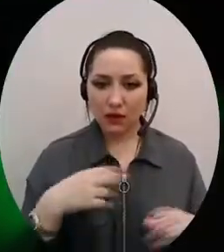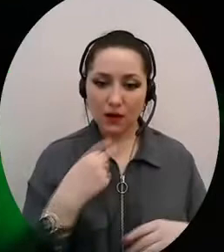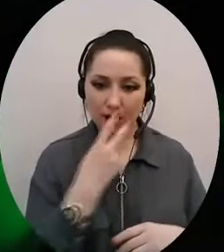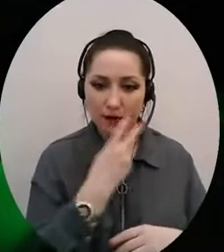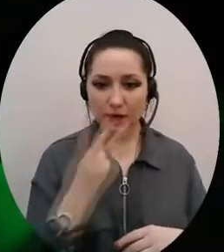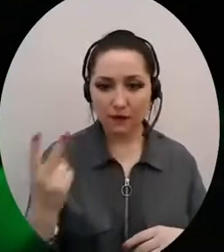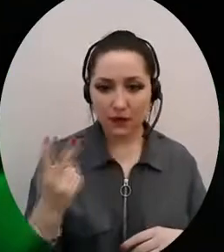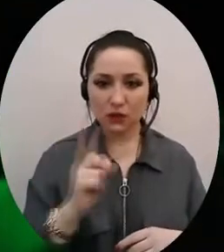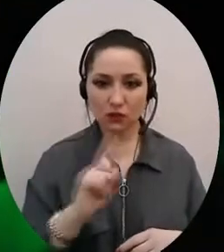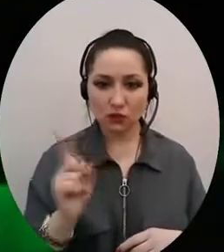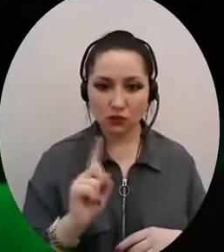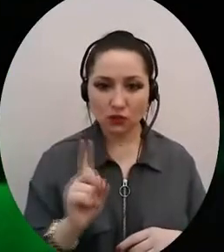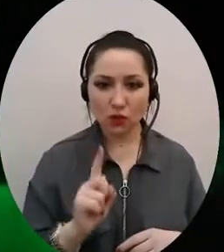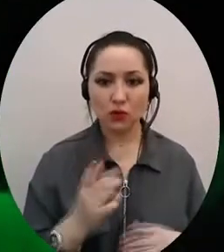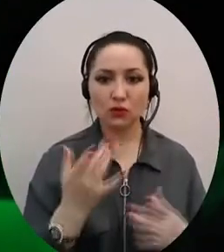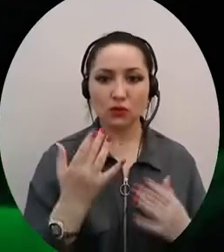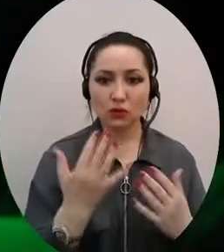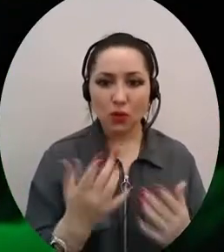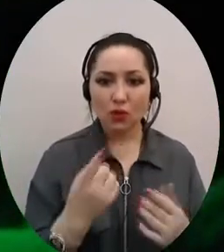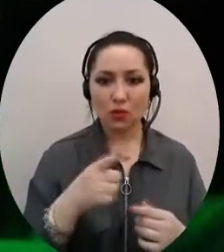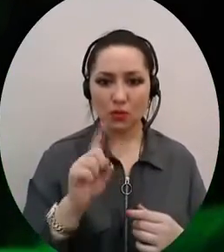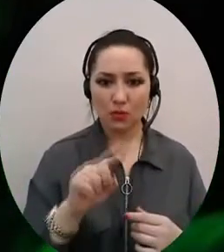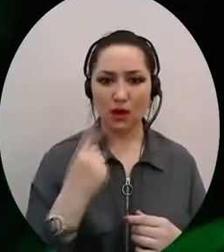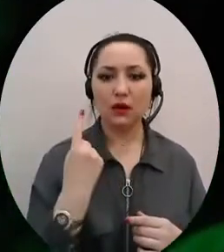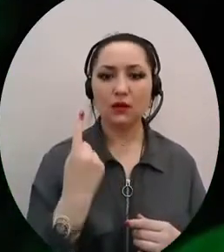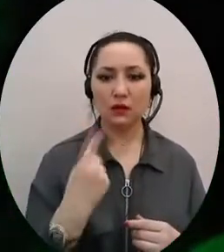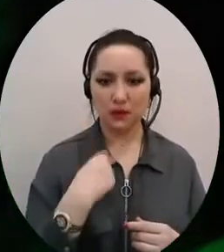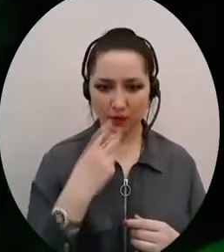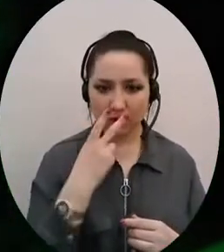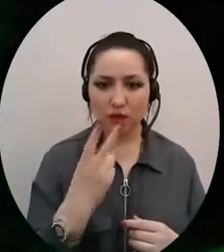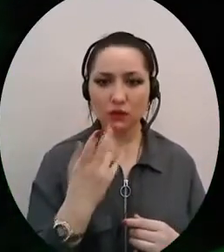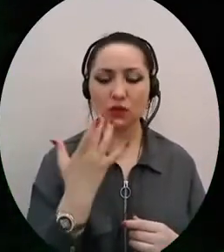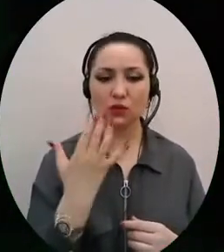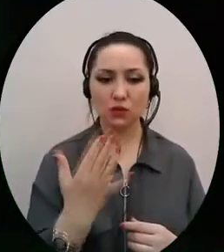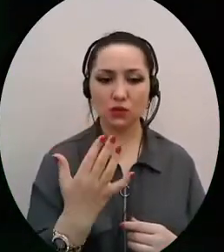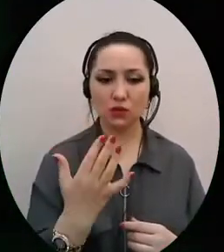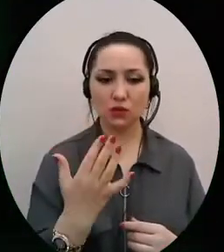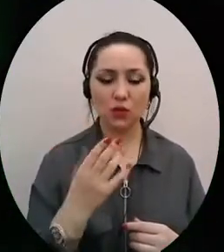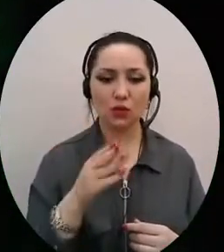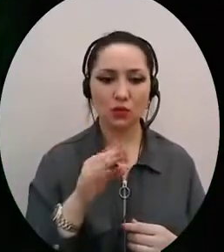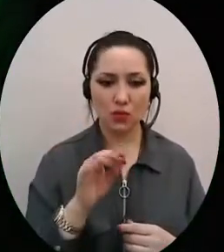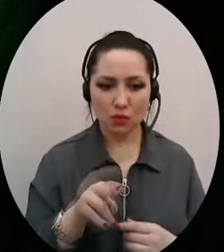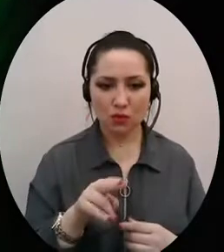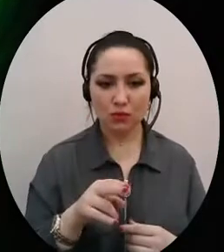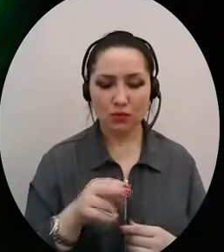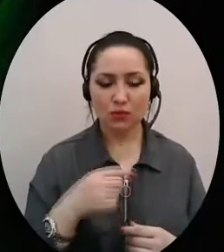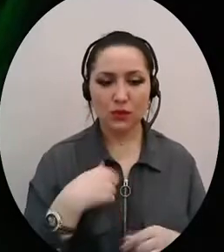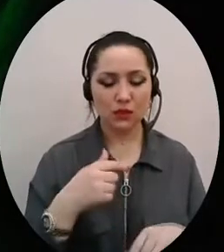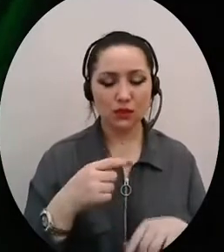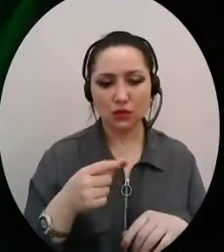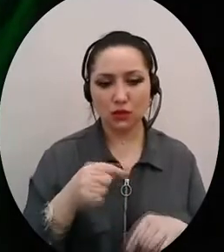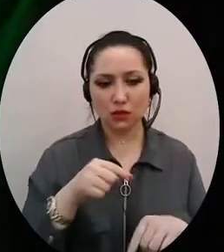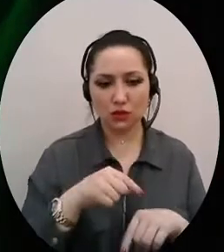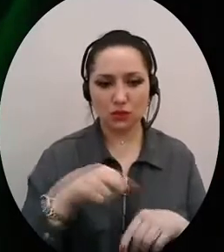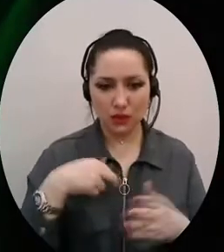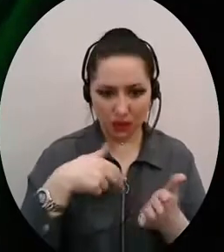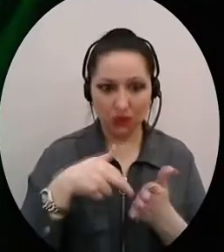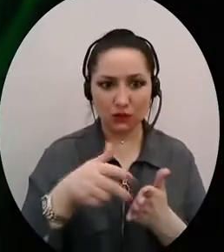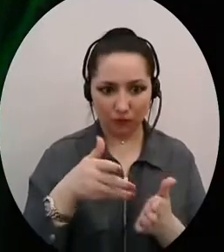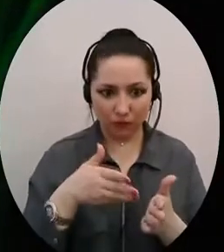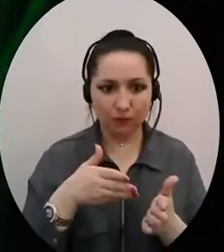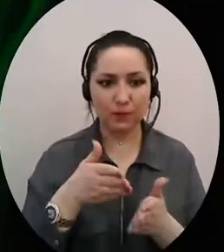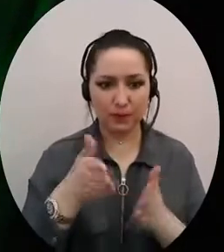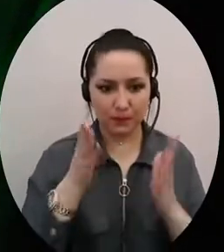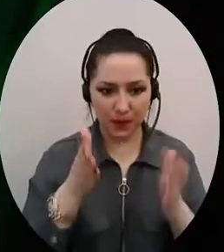что насколько мы номер один. Я вижу, насколько мы топ, мы ничего не боимся, мы идем вперед, и нас